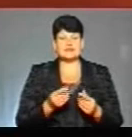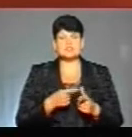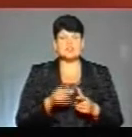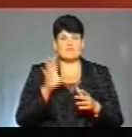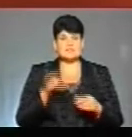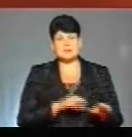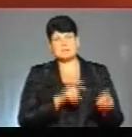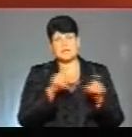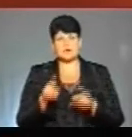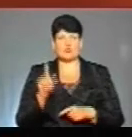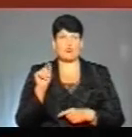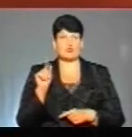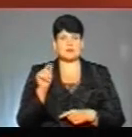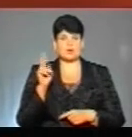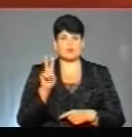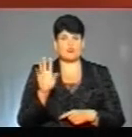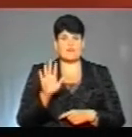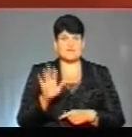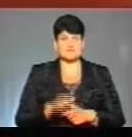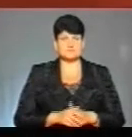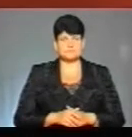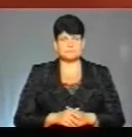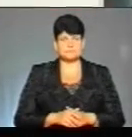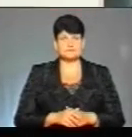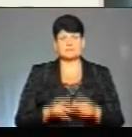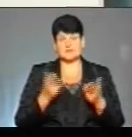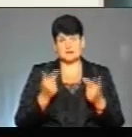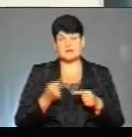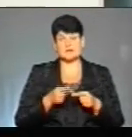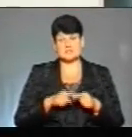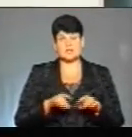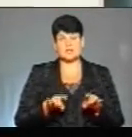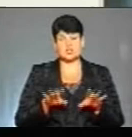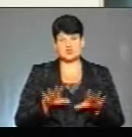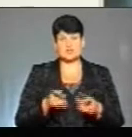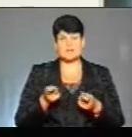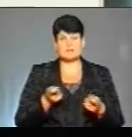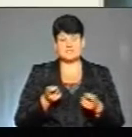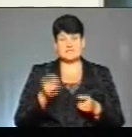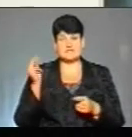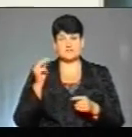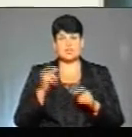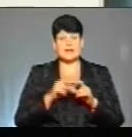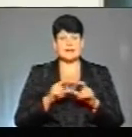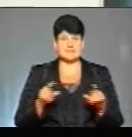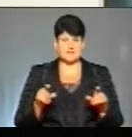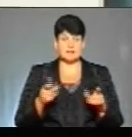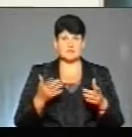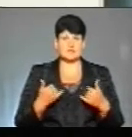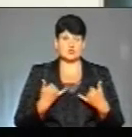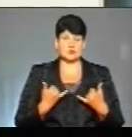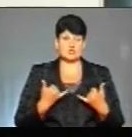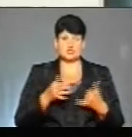принципі, всі перенесуть на понеділок 2 вересня? Так, це рішення адміністрації навчальних закладів, але